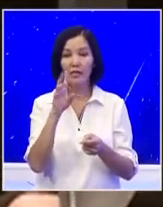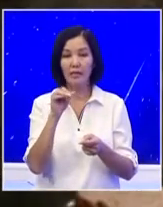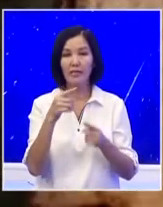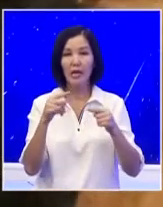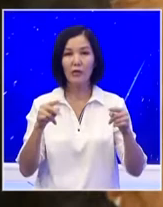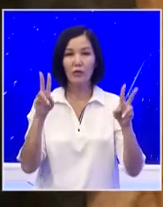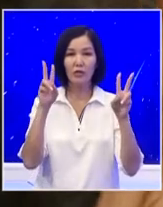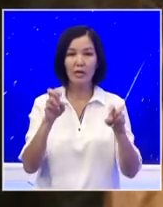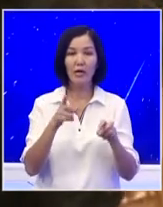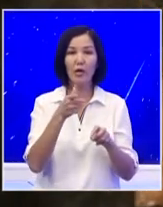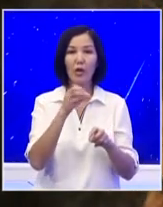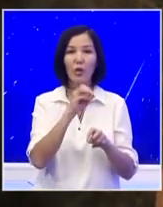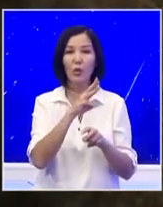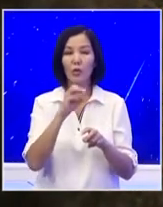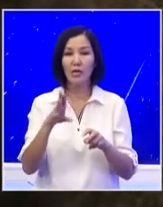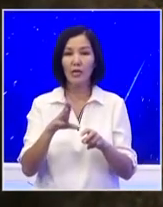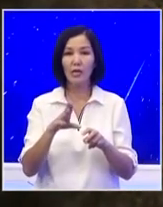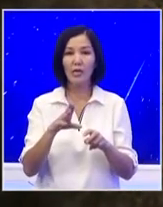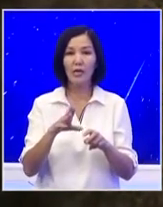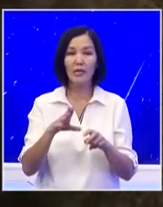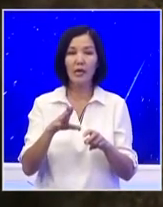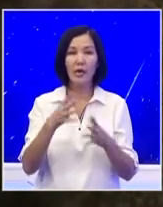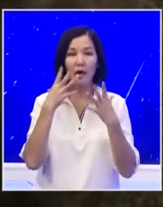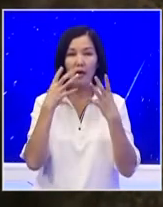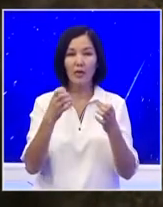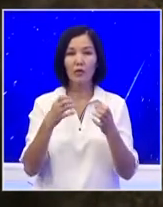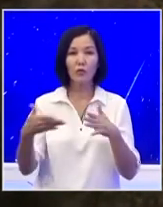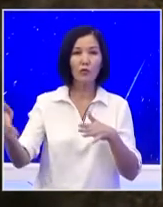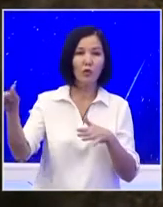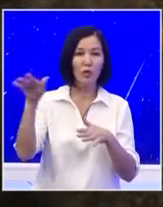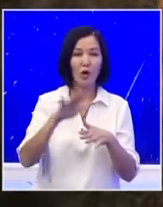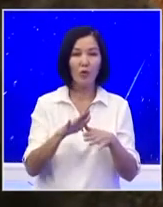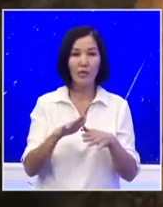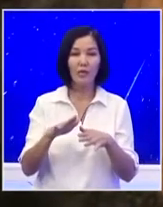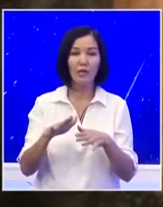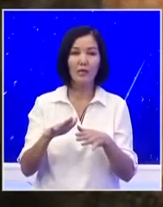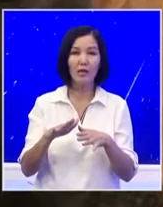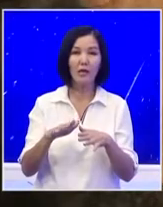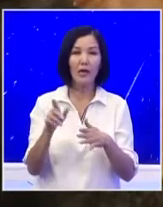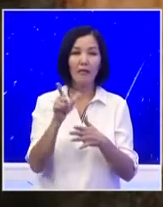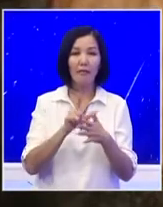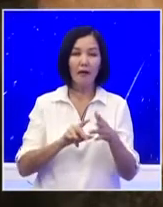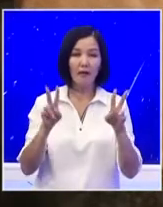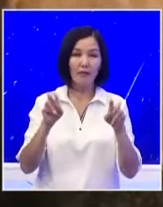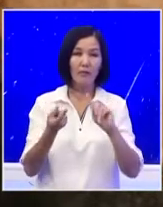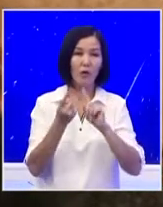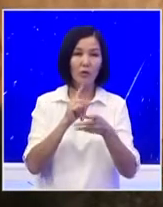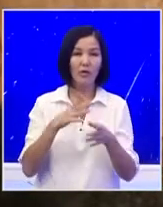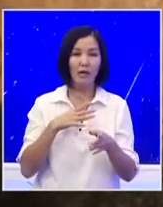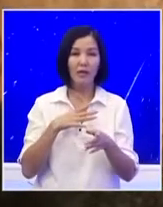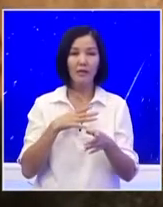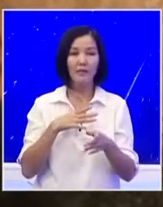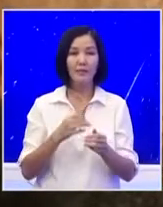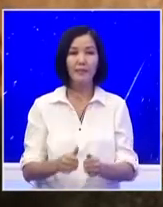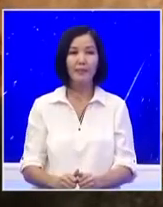арасында Гетенің қараңғы түнде тау қалғыбы да бар. Неміс шайырының қысқа да ойлы жырын Лермонтов өзінше, Абай өзінше